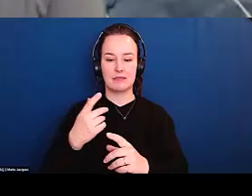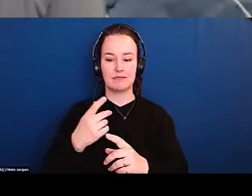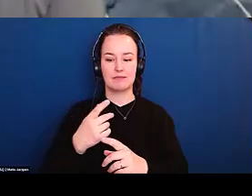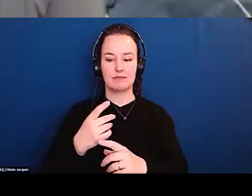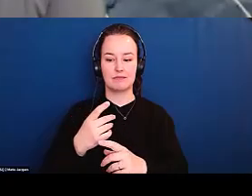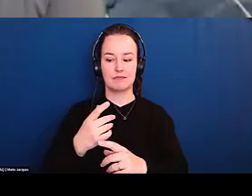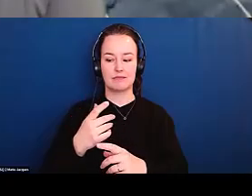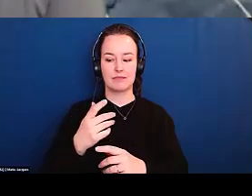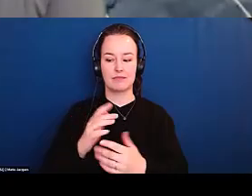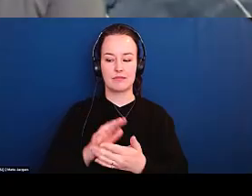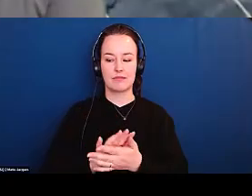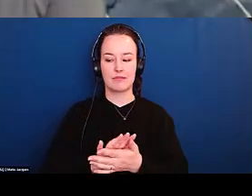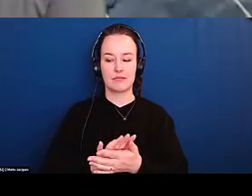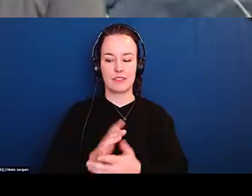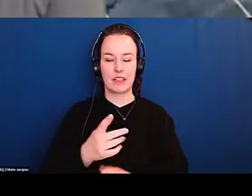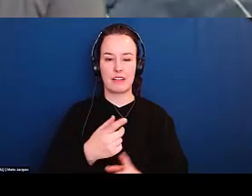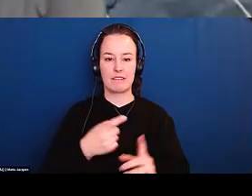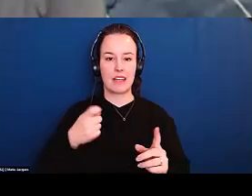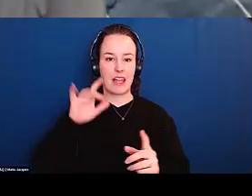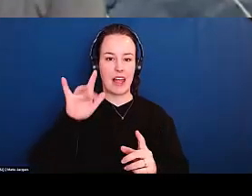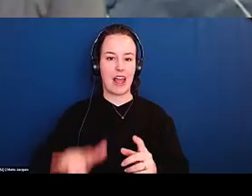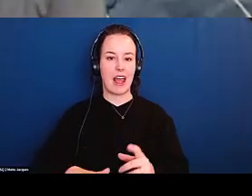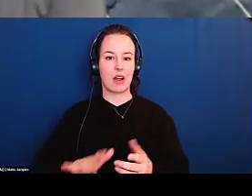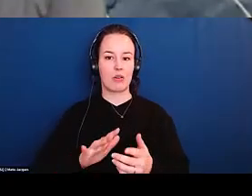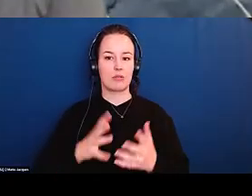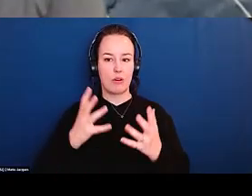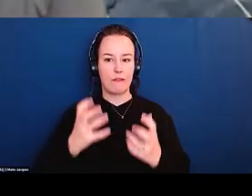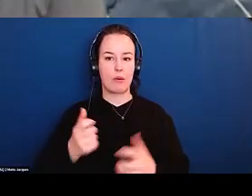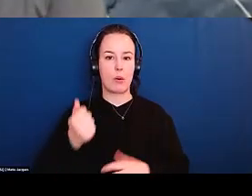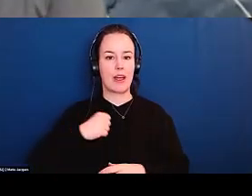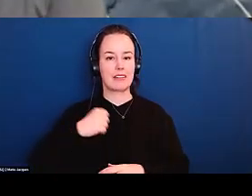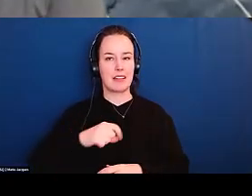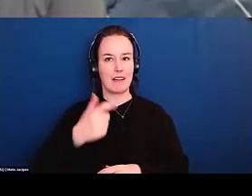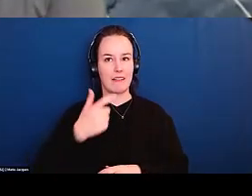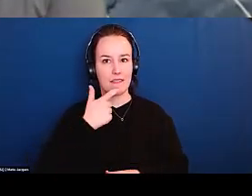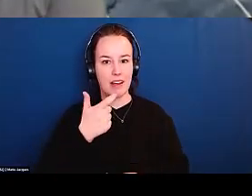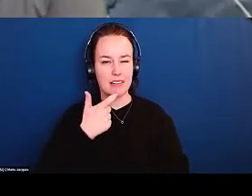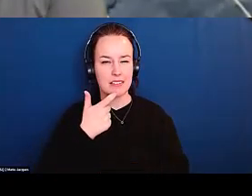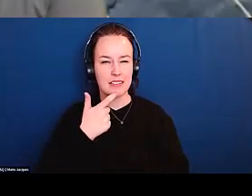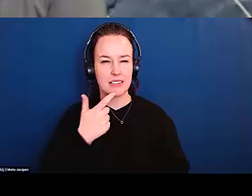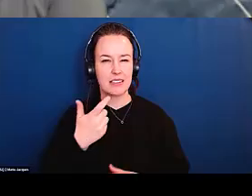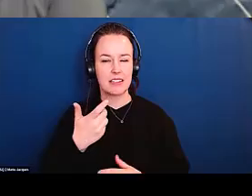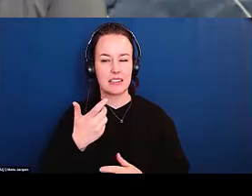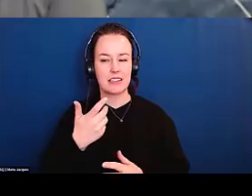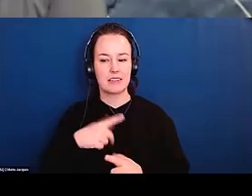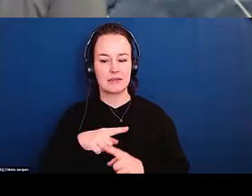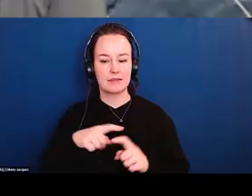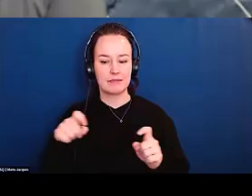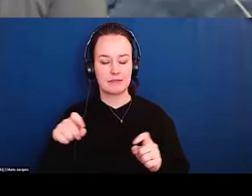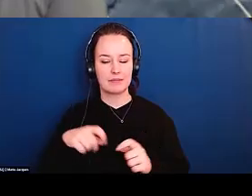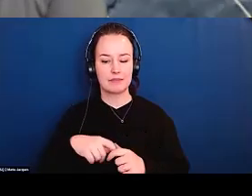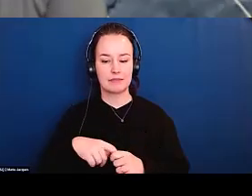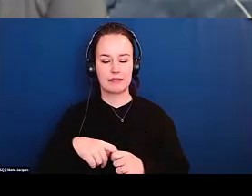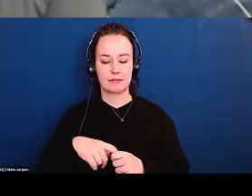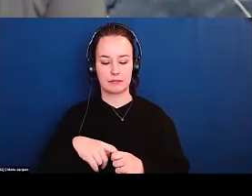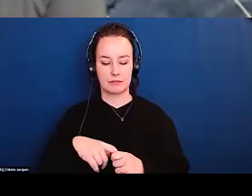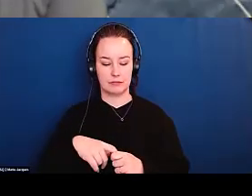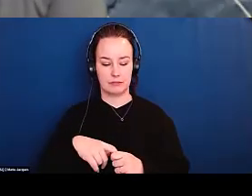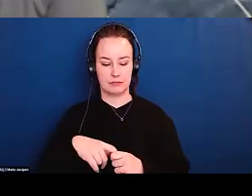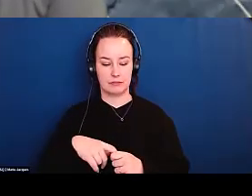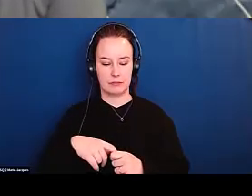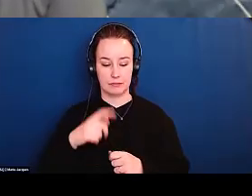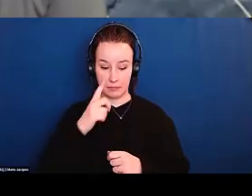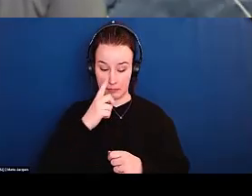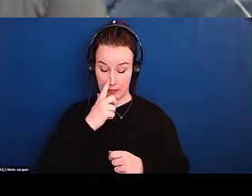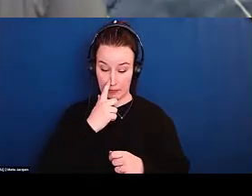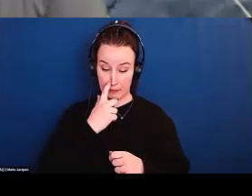de la facilitation. On essaie vraiment de penser à cela. Si une personne en